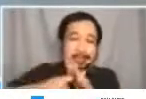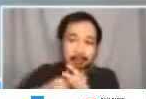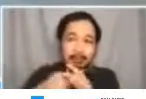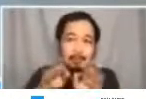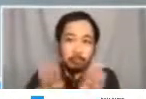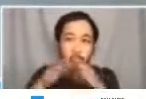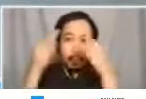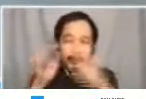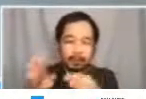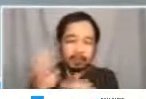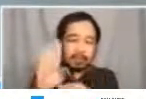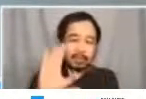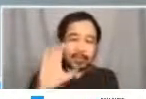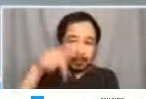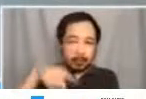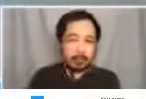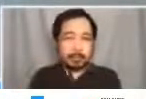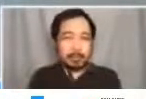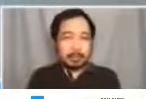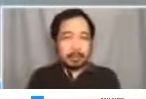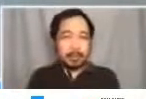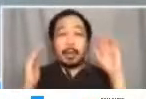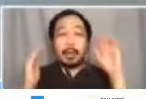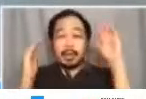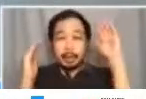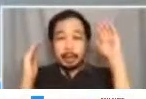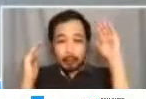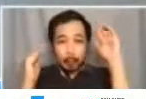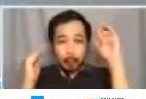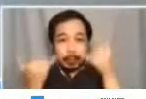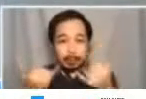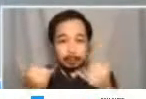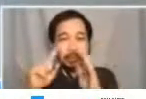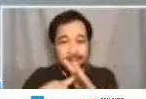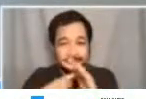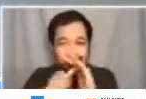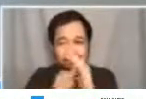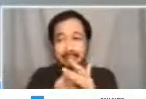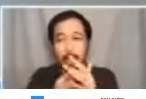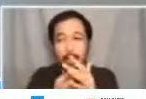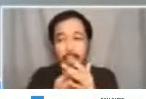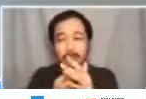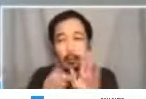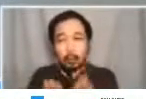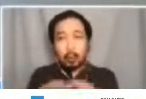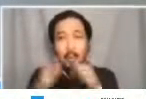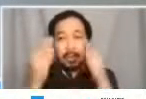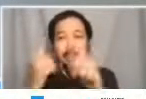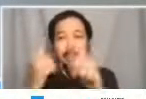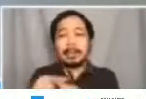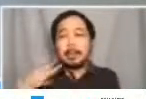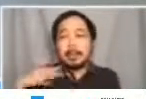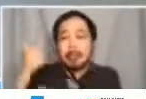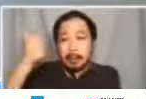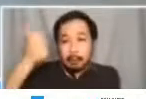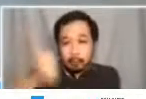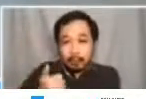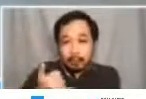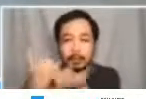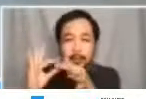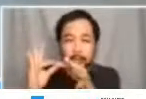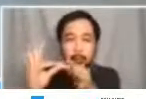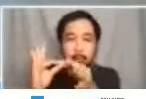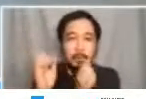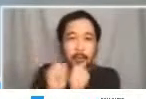have physical distancing, check-in and boarding will take longer yung proseso. So mas kailangan po